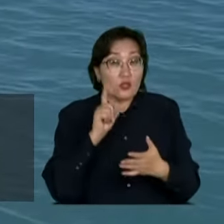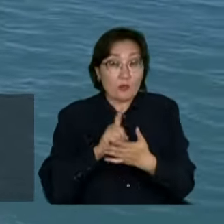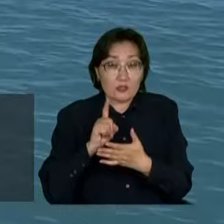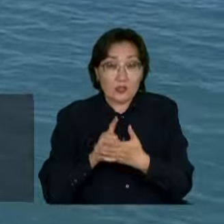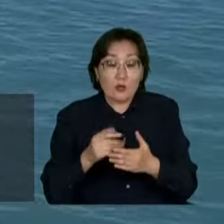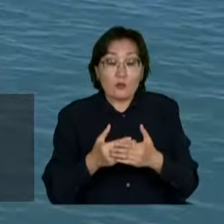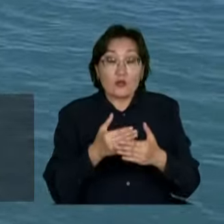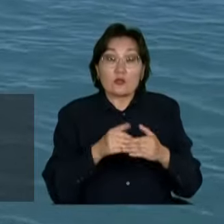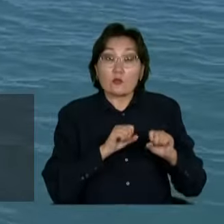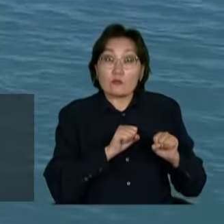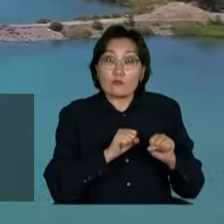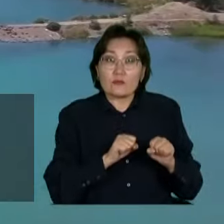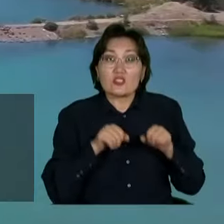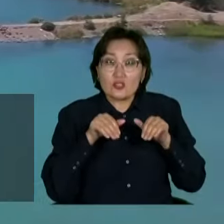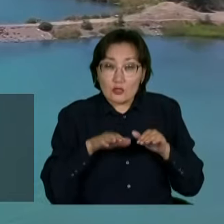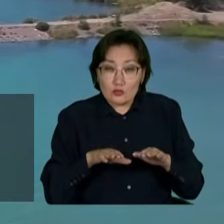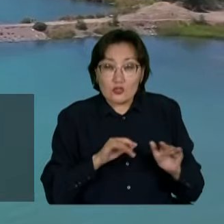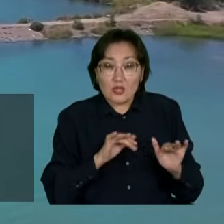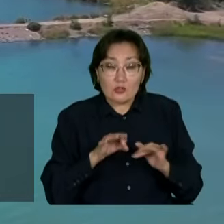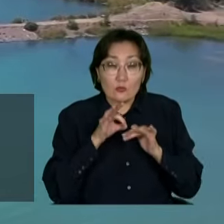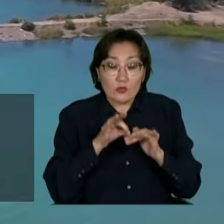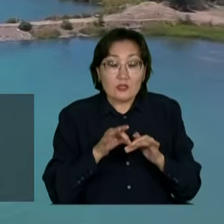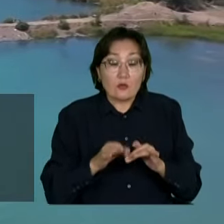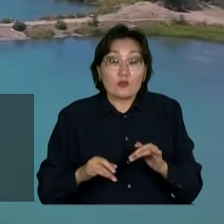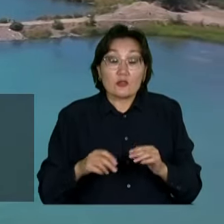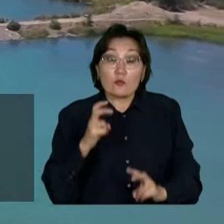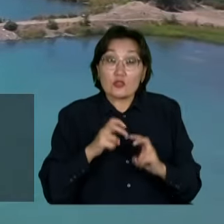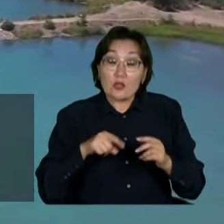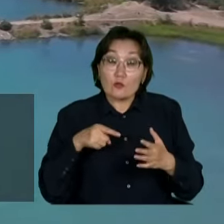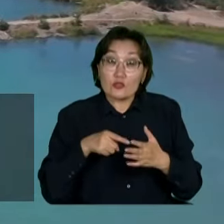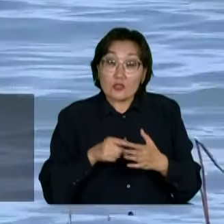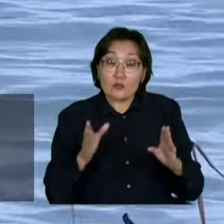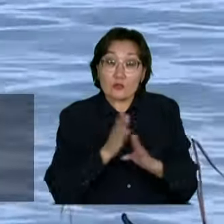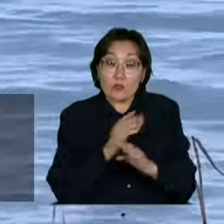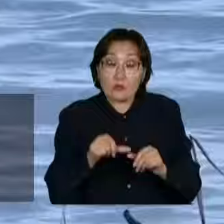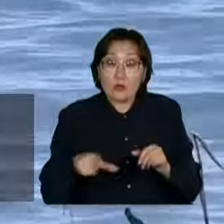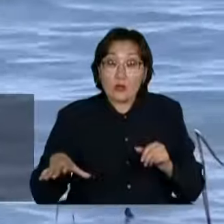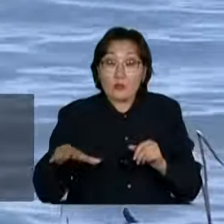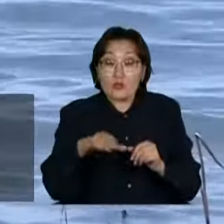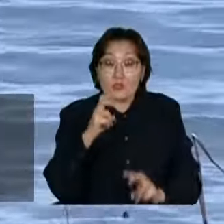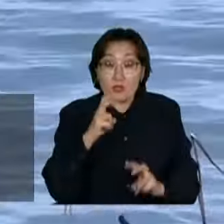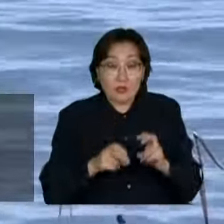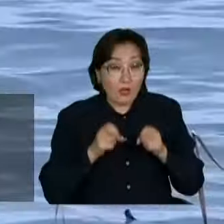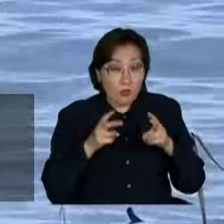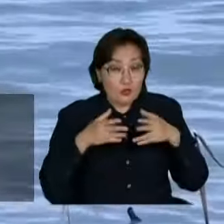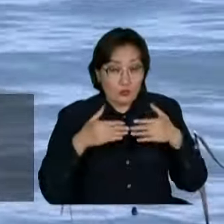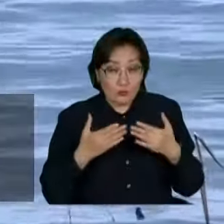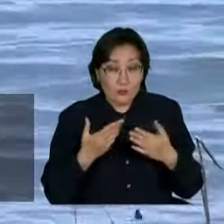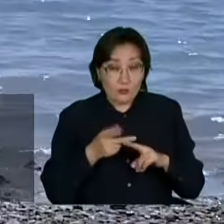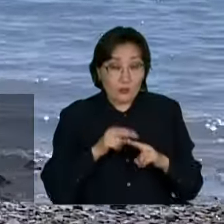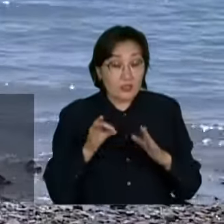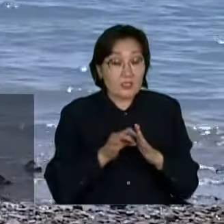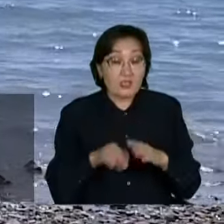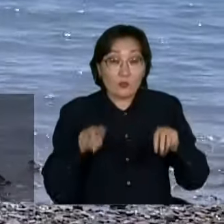түрде алдын алу шараларын жасаймыз. Балқаш шаһары өндірістік қала болғанымен экологтар көлге маңайдағы кәсіпорындардан қауіп жоқ дейді. Бұл